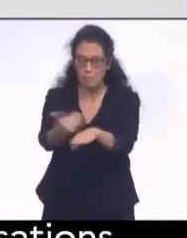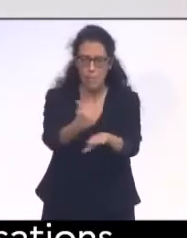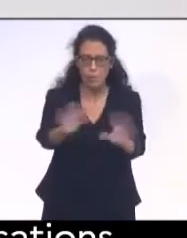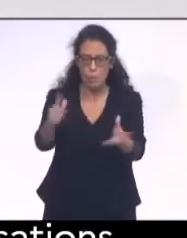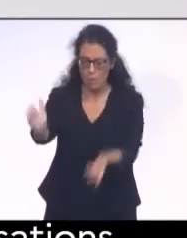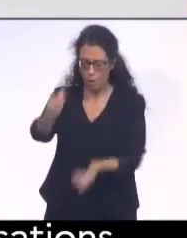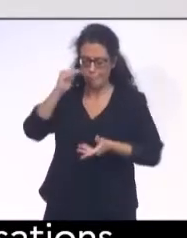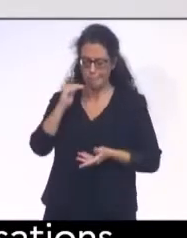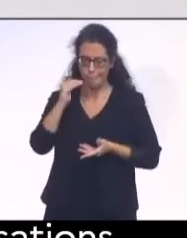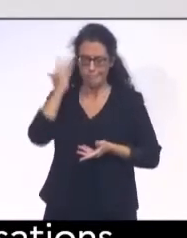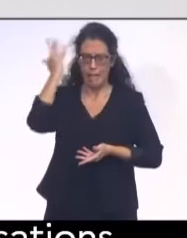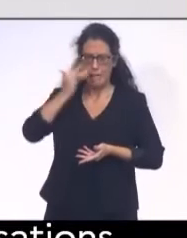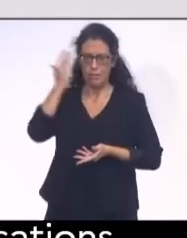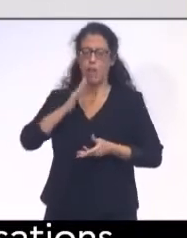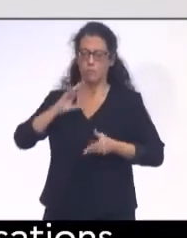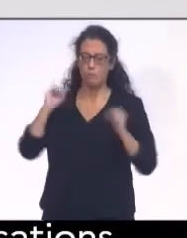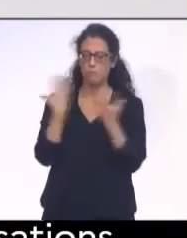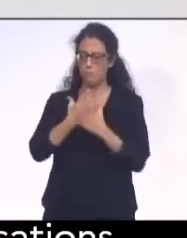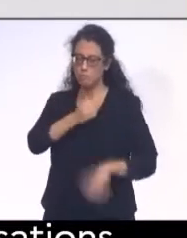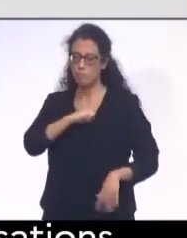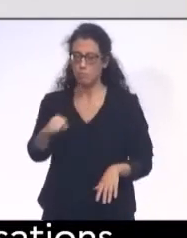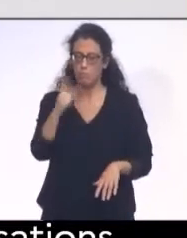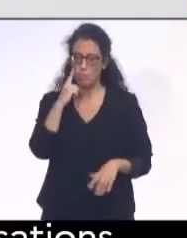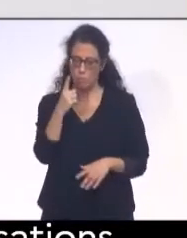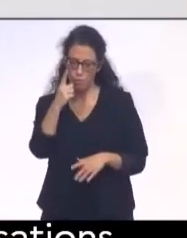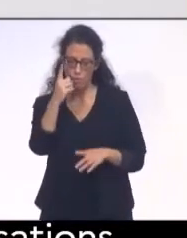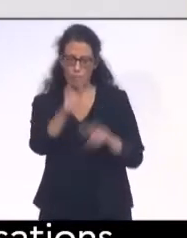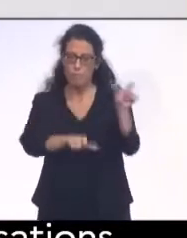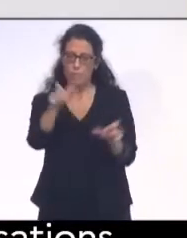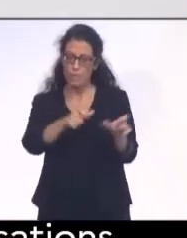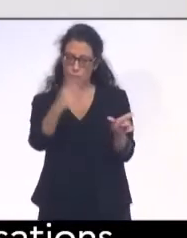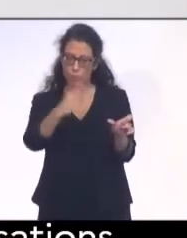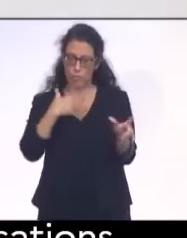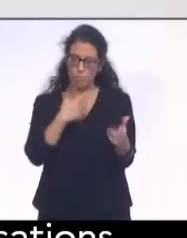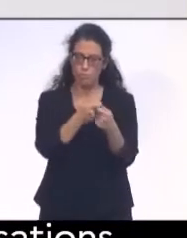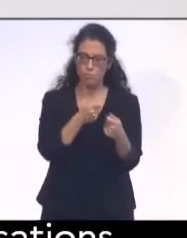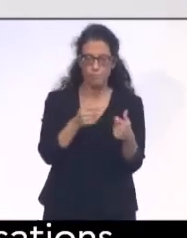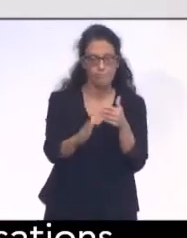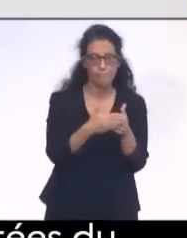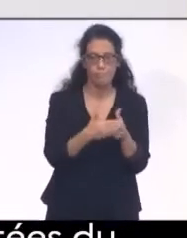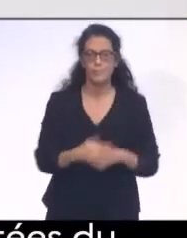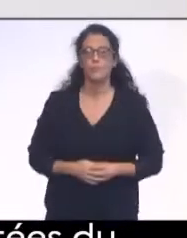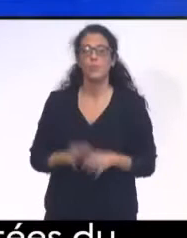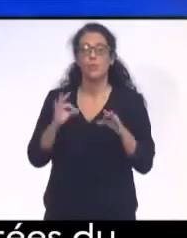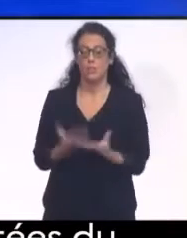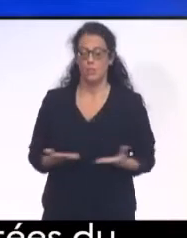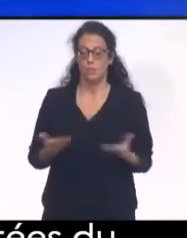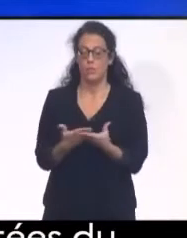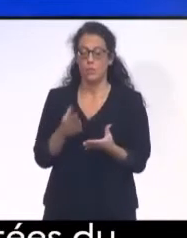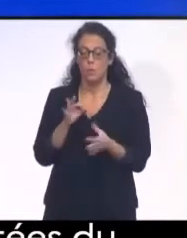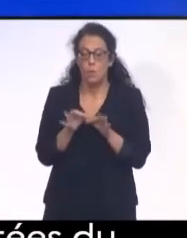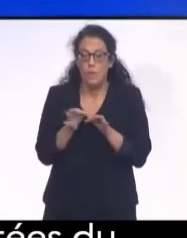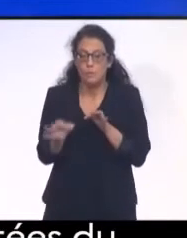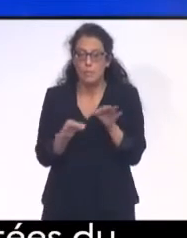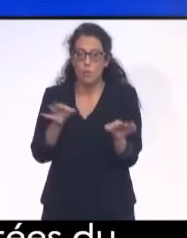de préoccupation pour réagir, être au plus près des besoins des personnes. Permettez-moi un point de situation épidémiologique.